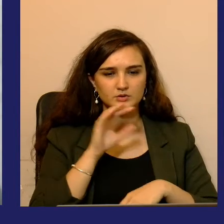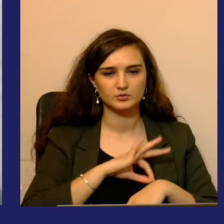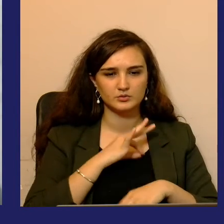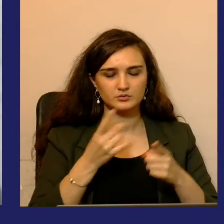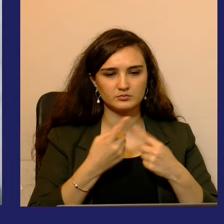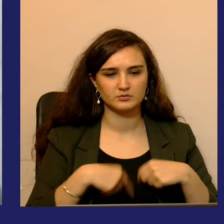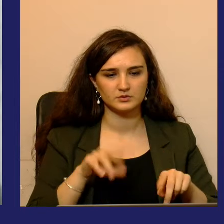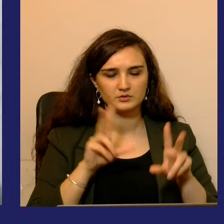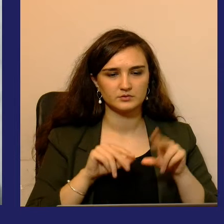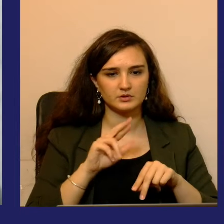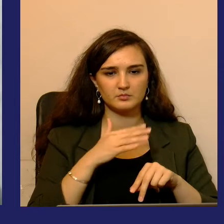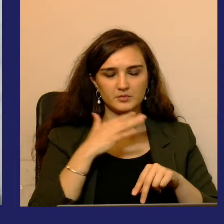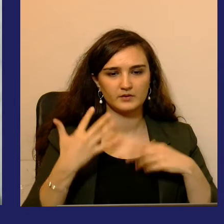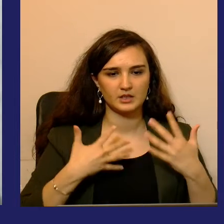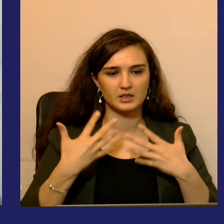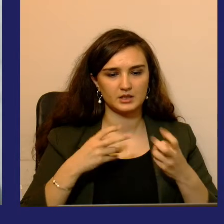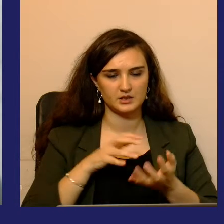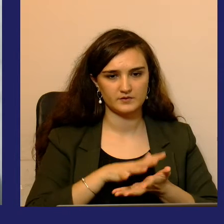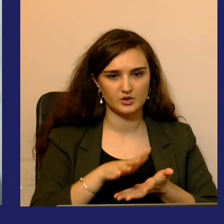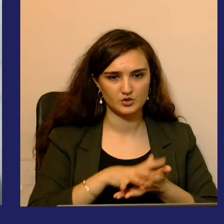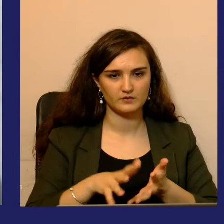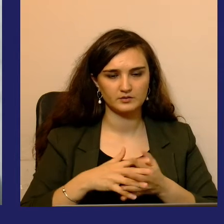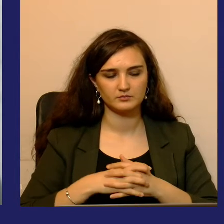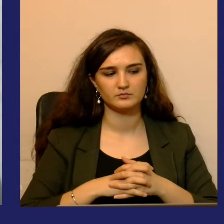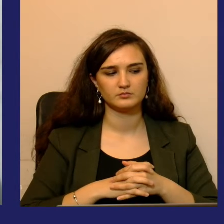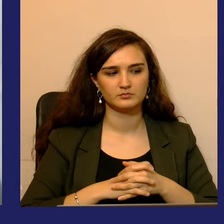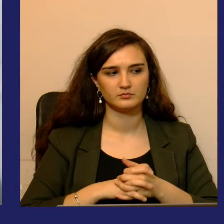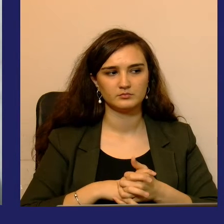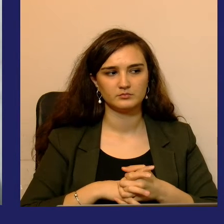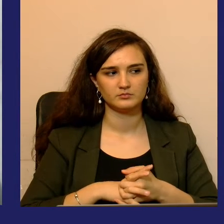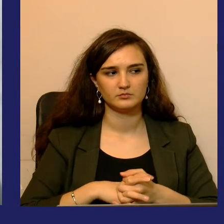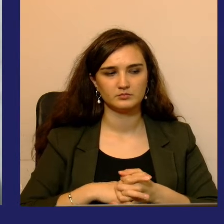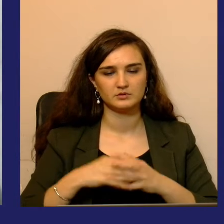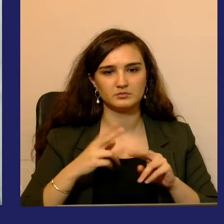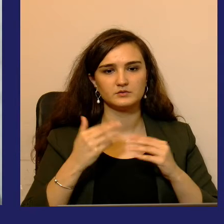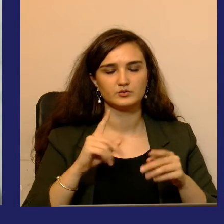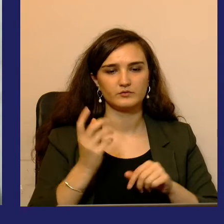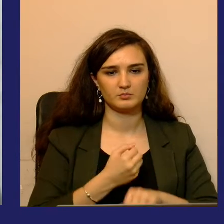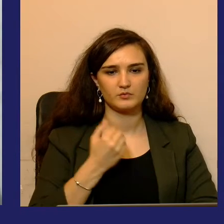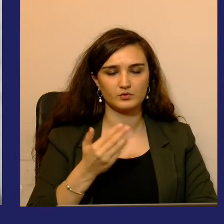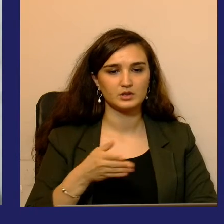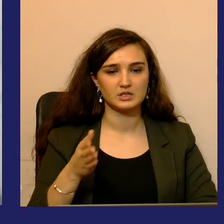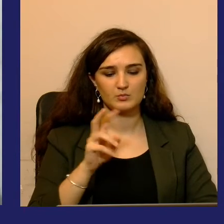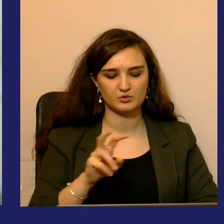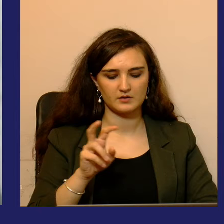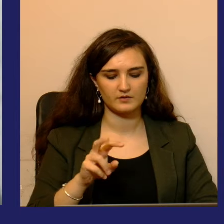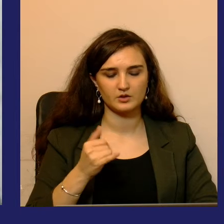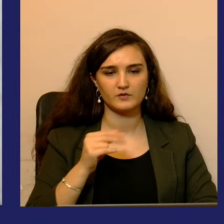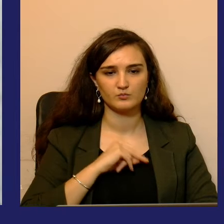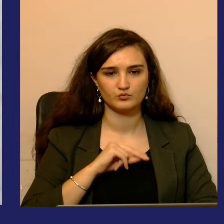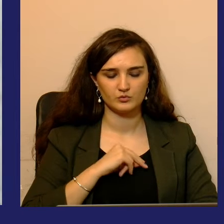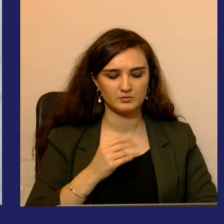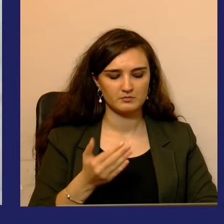ვთვლით, და ამაზე ძალიან ბევრ ენერგიას ხარჯავთ ამ იმისათვის, რომ ვიპოვოთ აქედან გამოსავალი. ეხლა ჩვენ